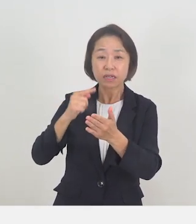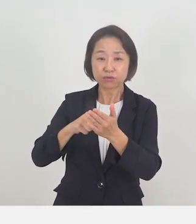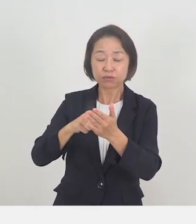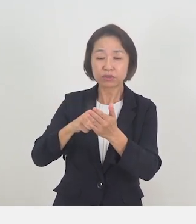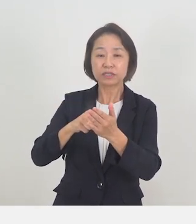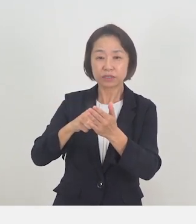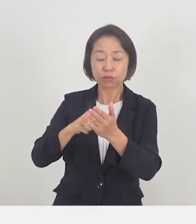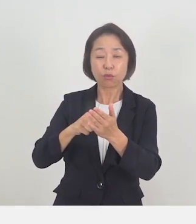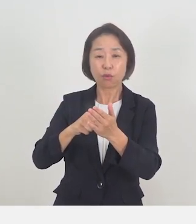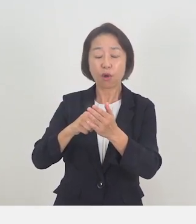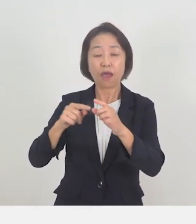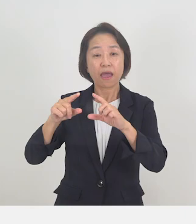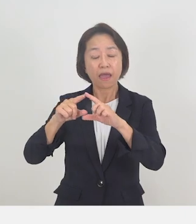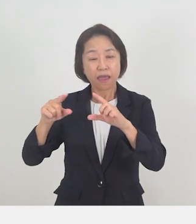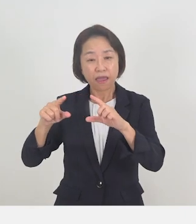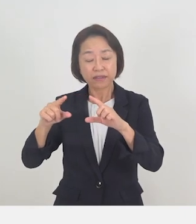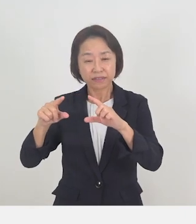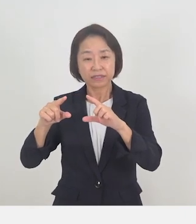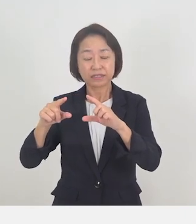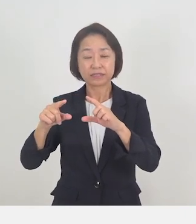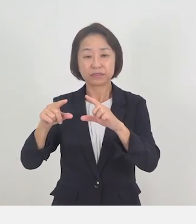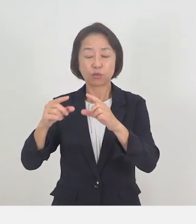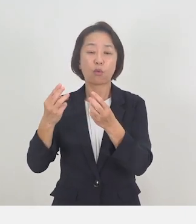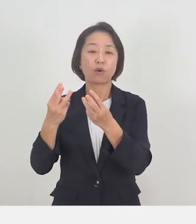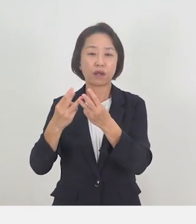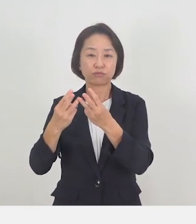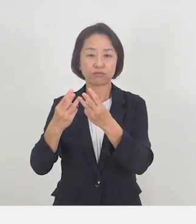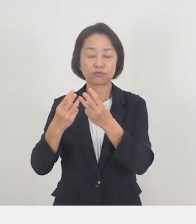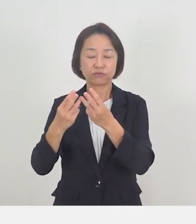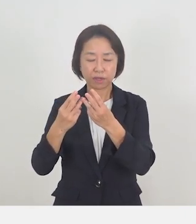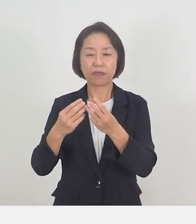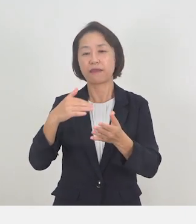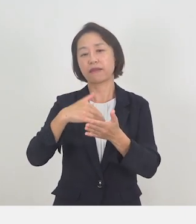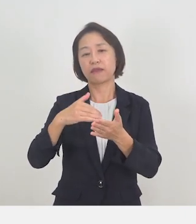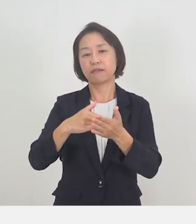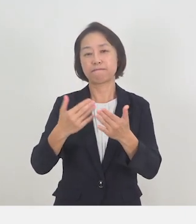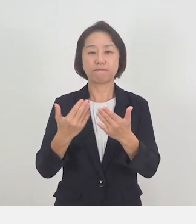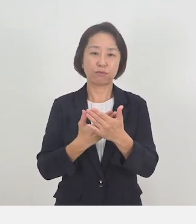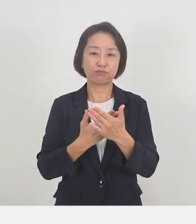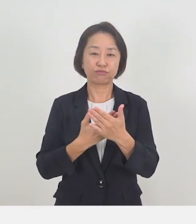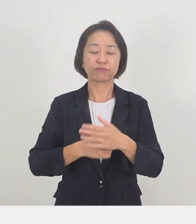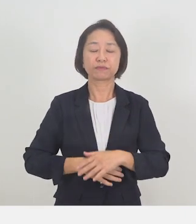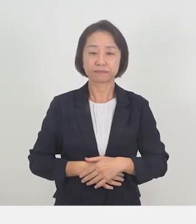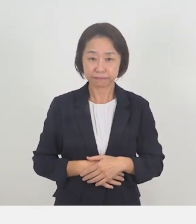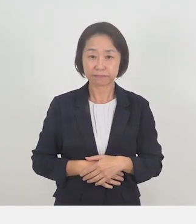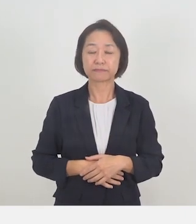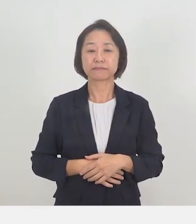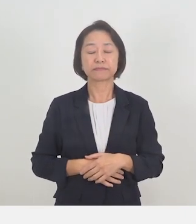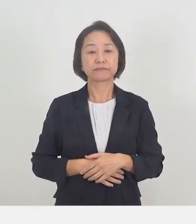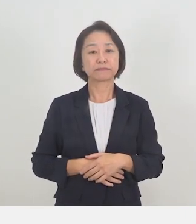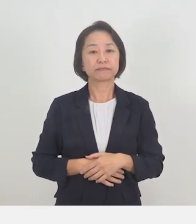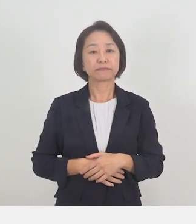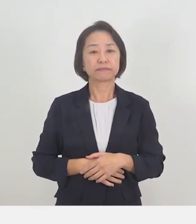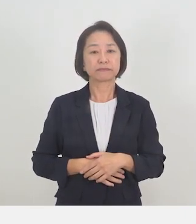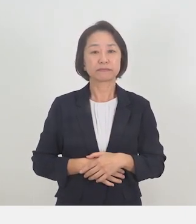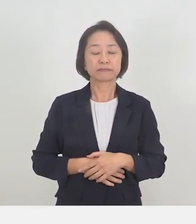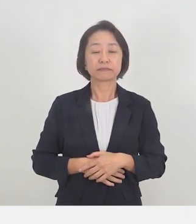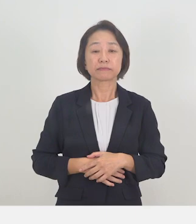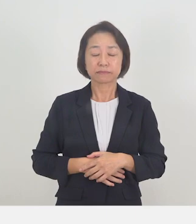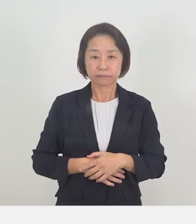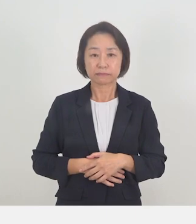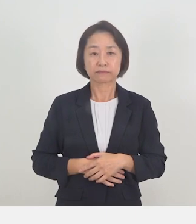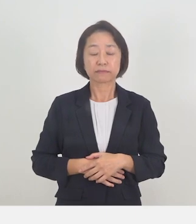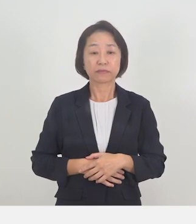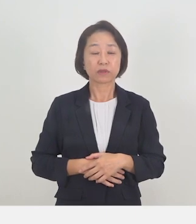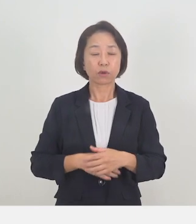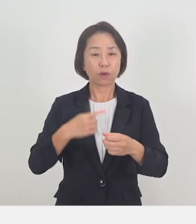平均日車熱取得率の2つで数値が定められています次に